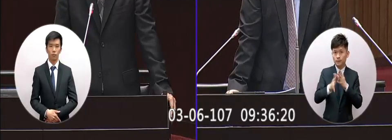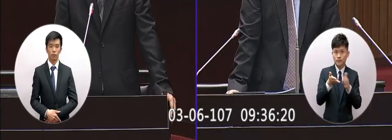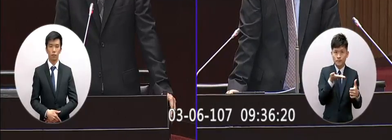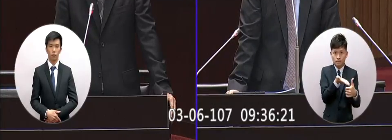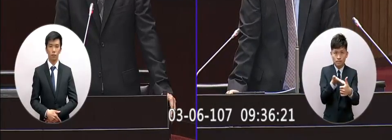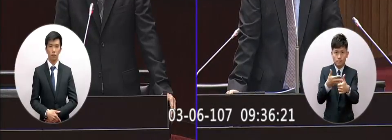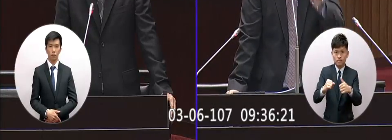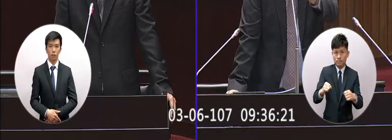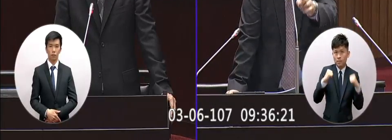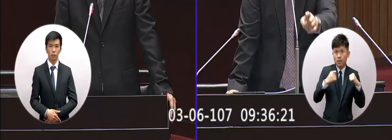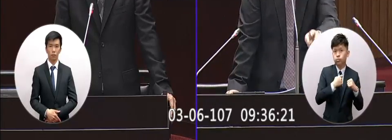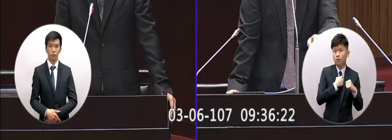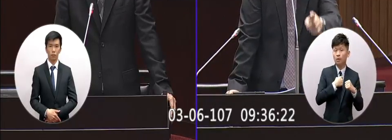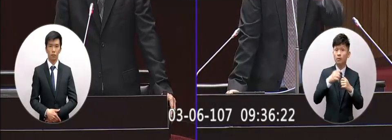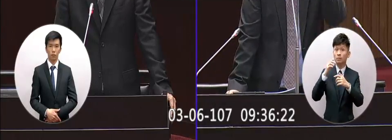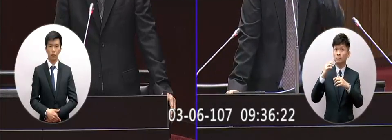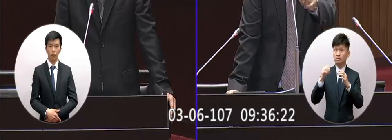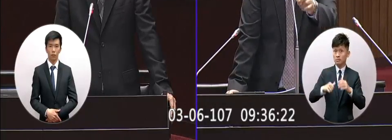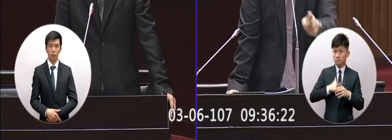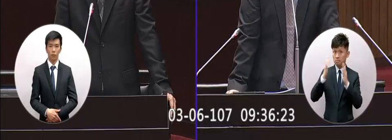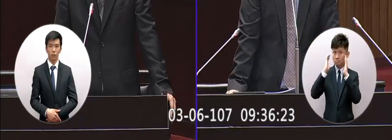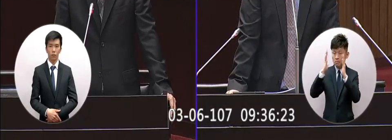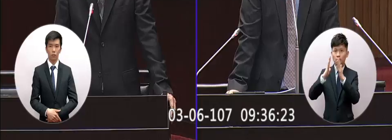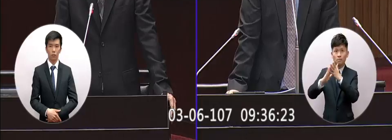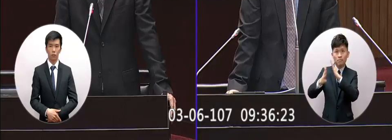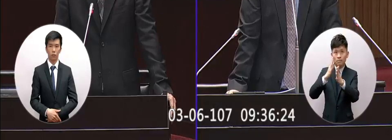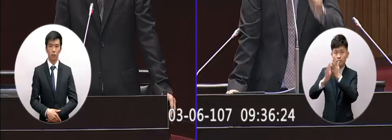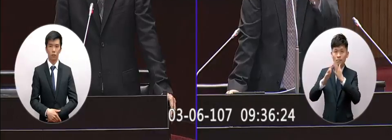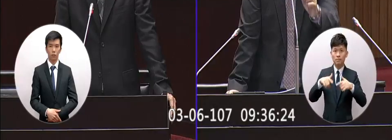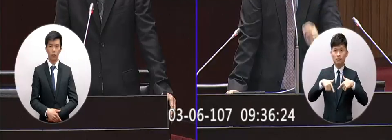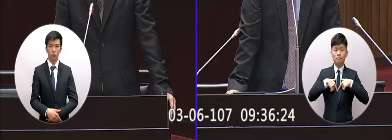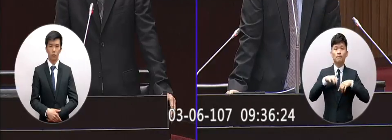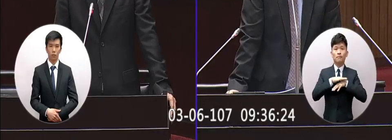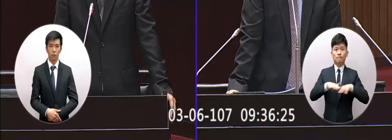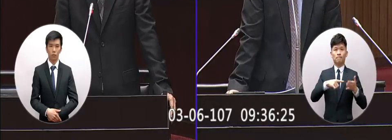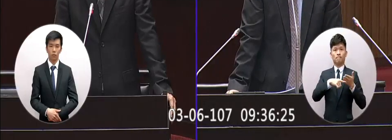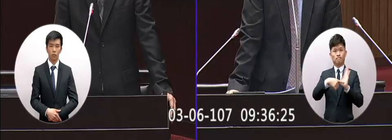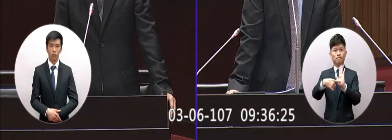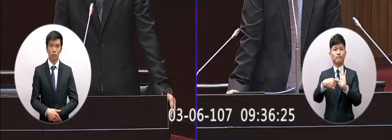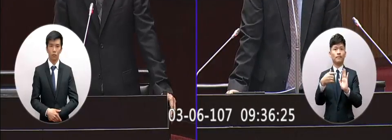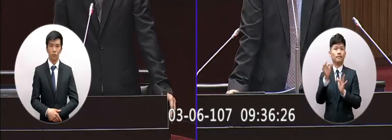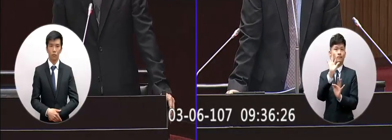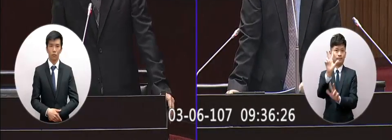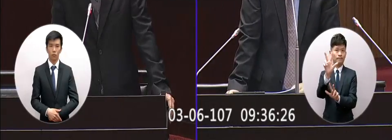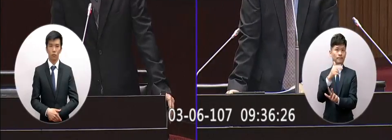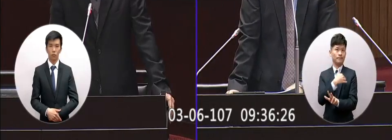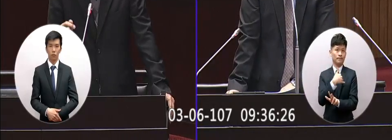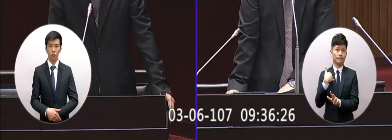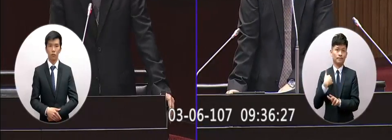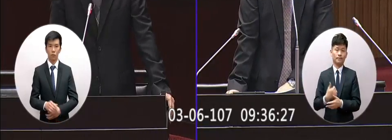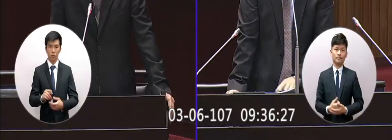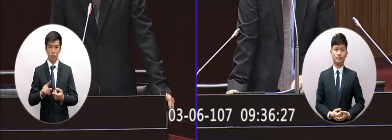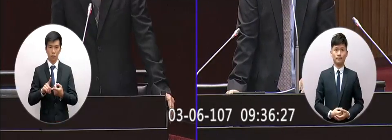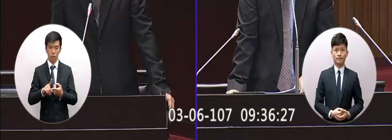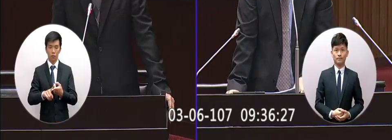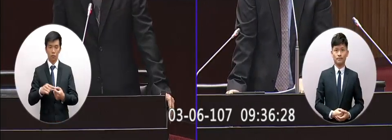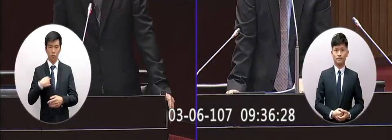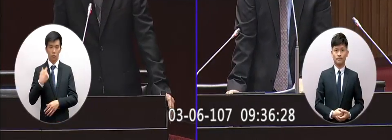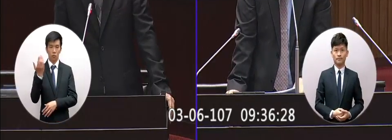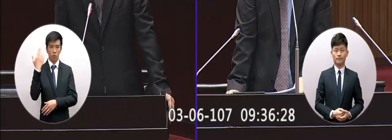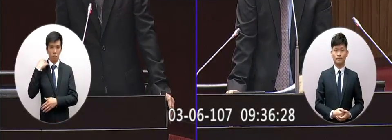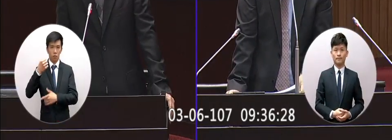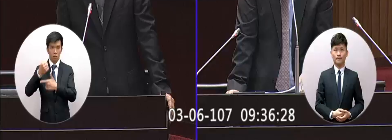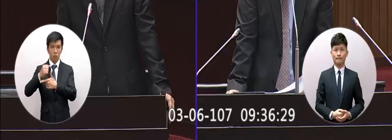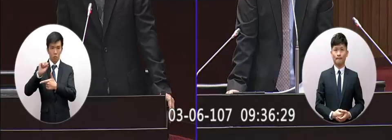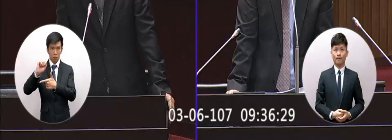养，在战时的时候，在精神上面才能发挥出来。 所以我们有建立我们的有